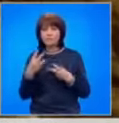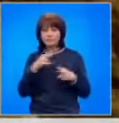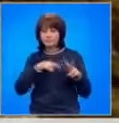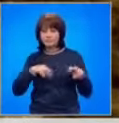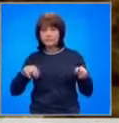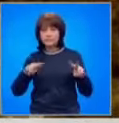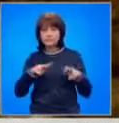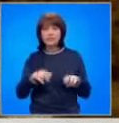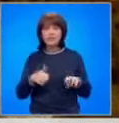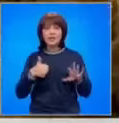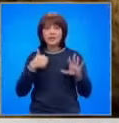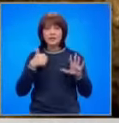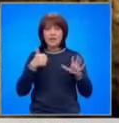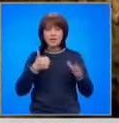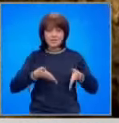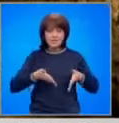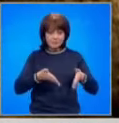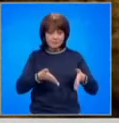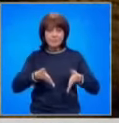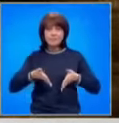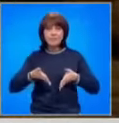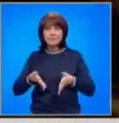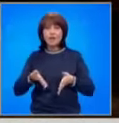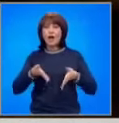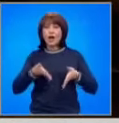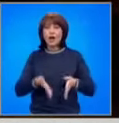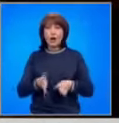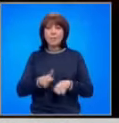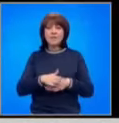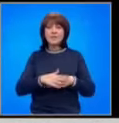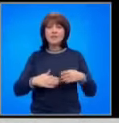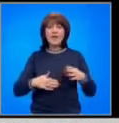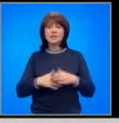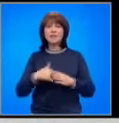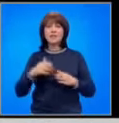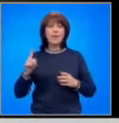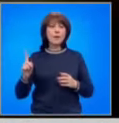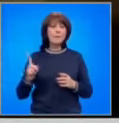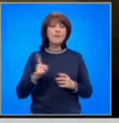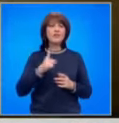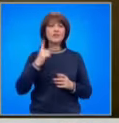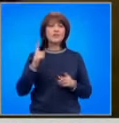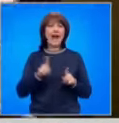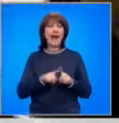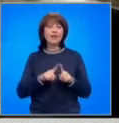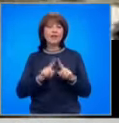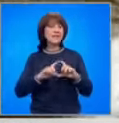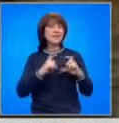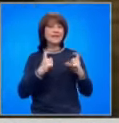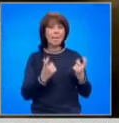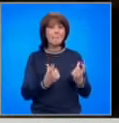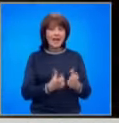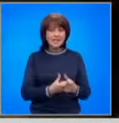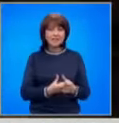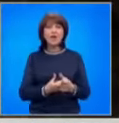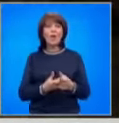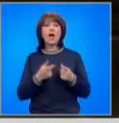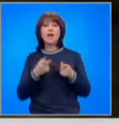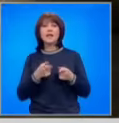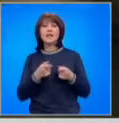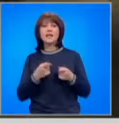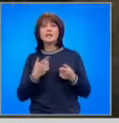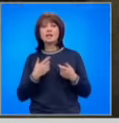разкрили 6 ниши, което подсказва, че гробницата е била строена първоначално за фамилна и тези, за които предназначена, са положени